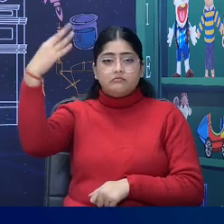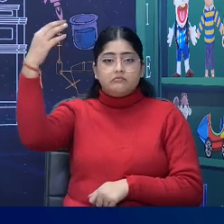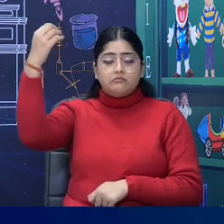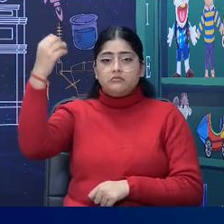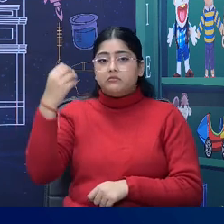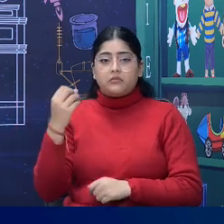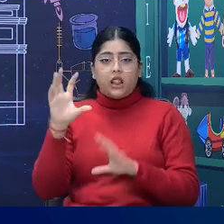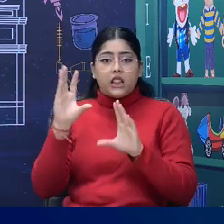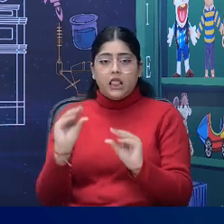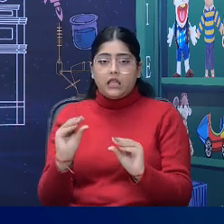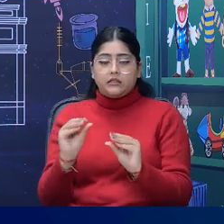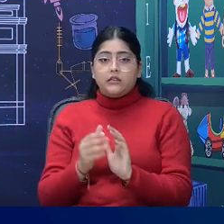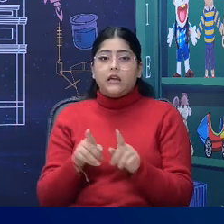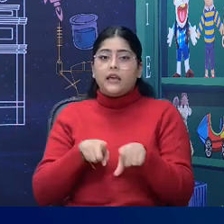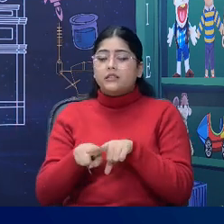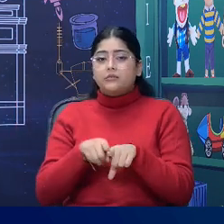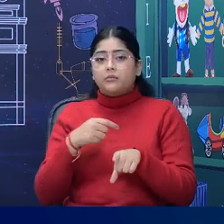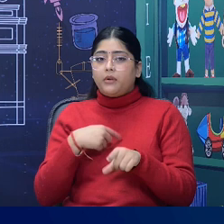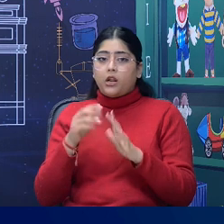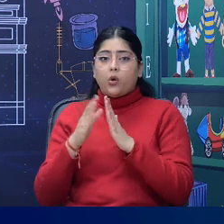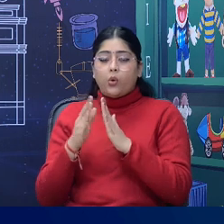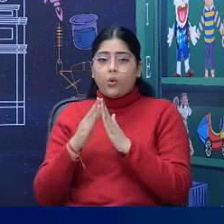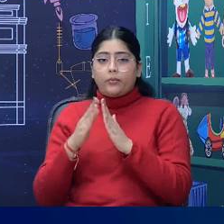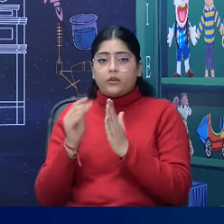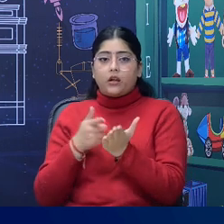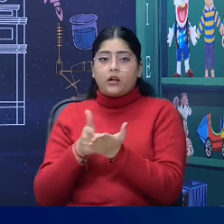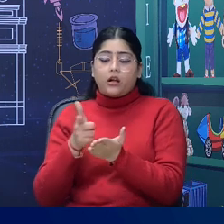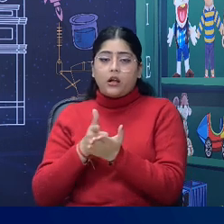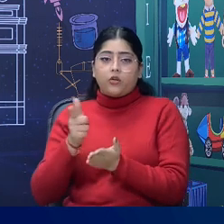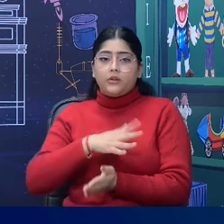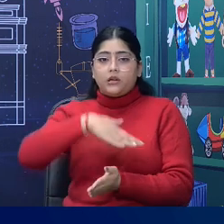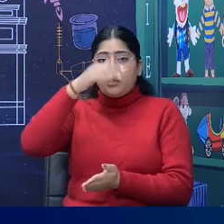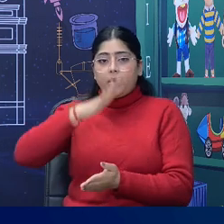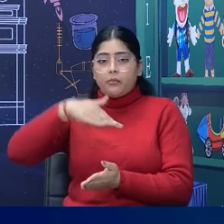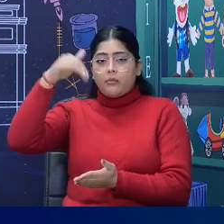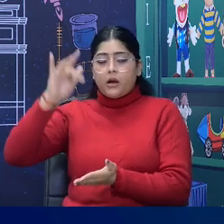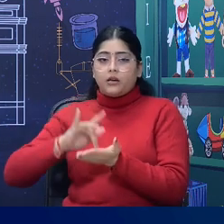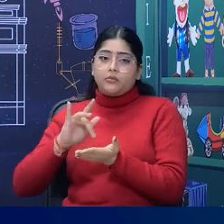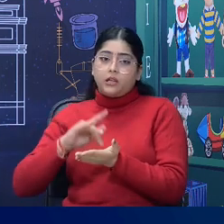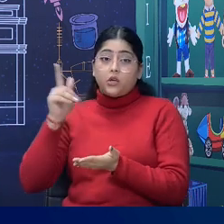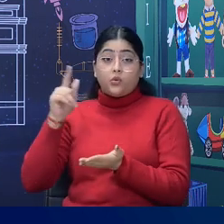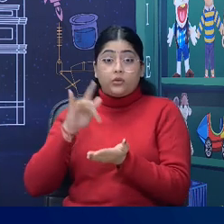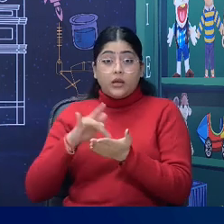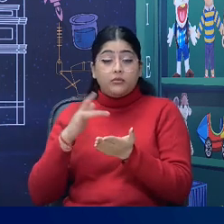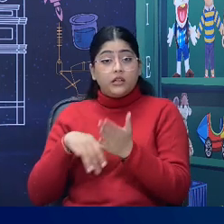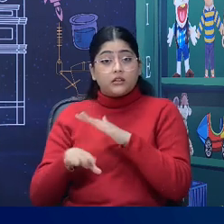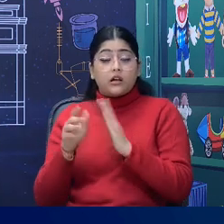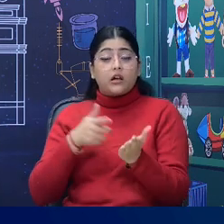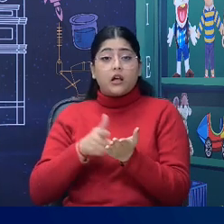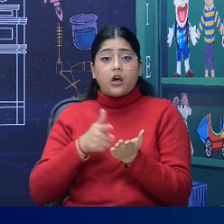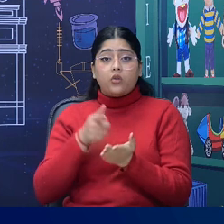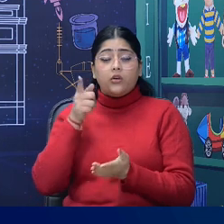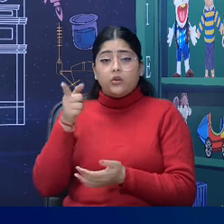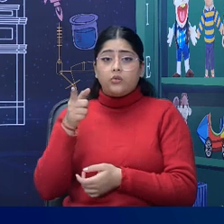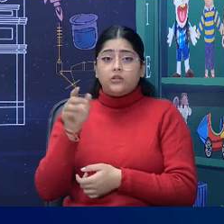थी मैं खुद पहाड़ी क्षेत्रों से आता हूं पहाड़ में तो काफी अंधेरा रहता है पहाड़ में आज भी व्यक्ति जो है टॉर्च का इस्तेमाल करते हैं क्यों क्योंकि अंधेरा हो जाता